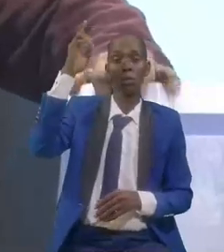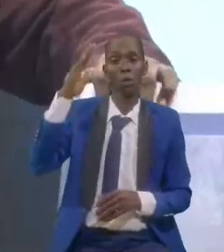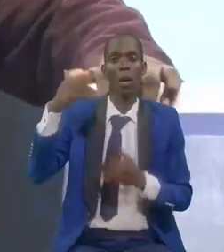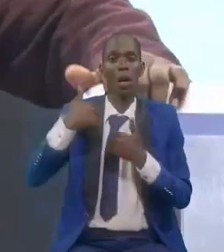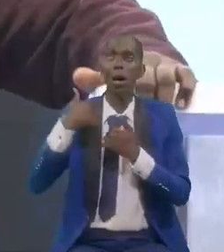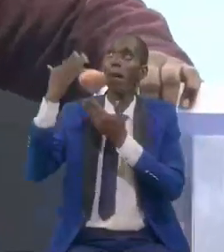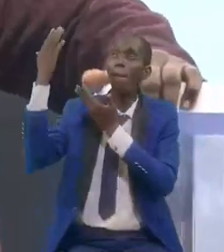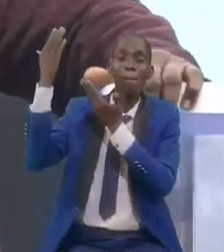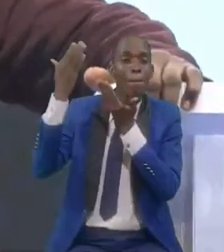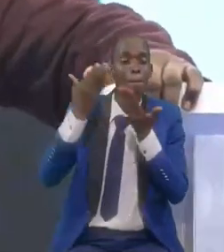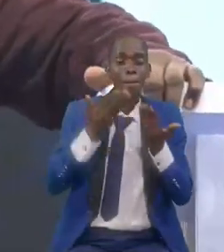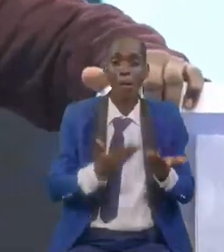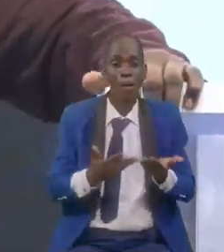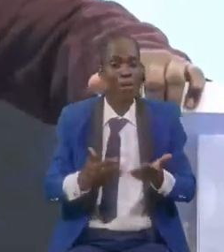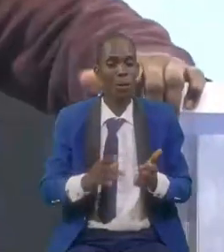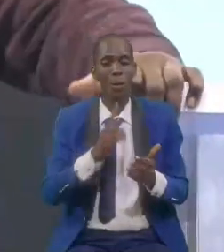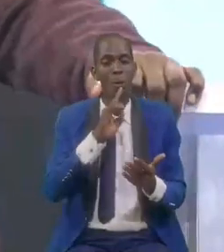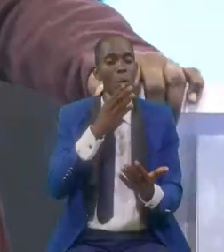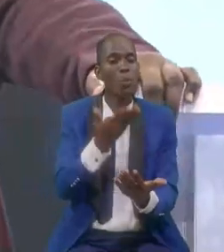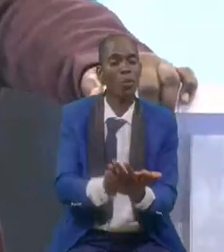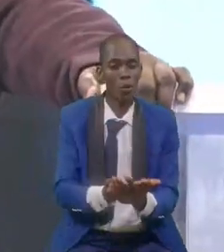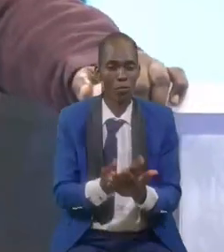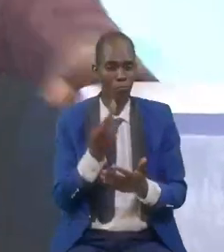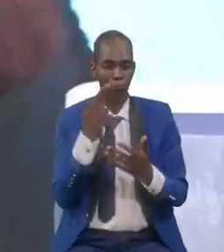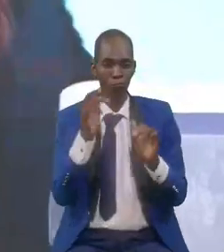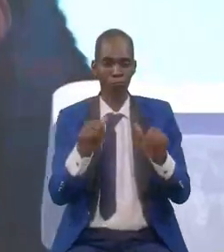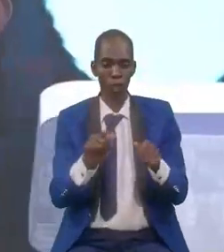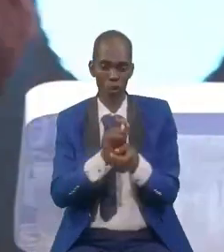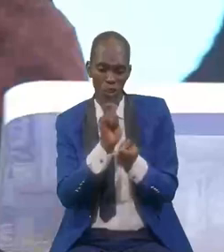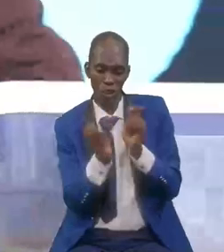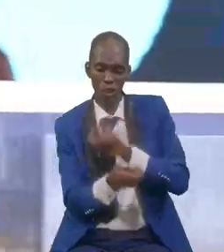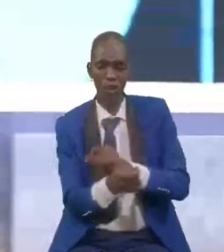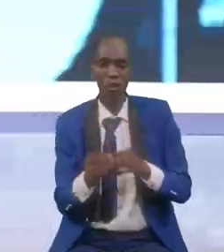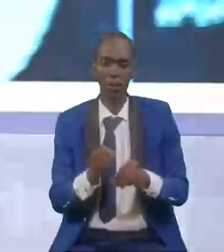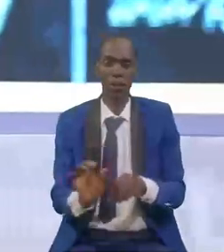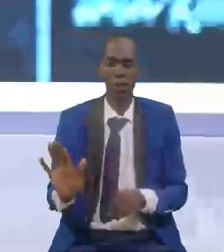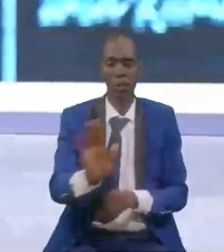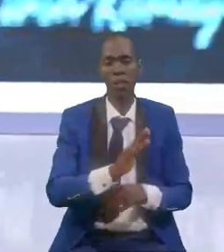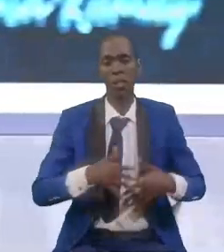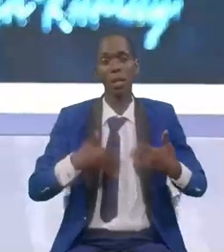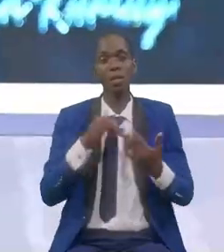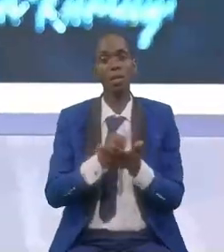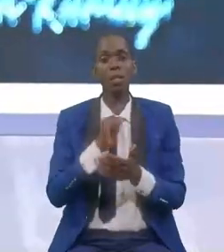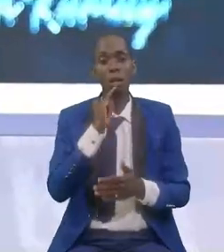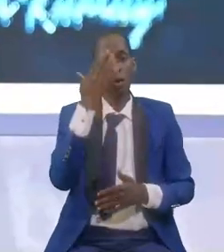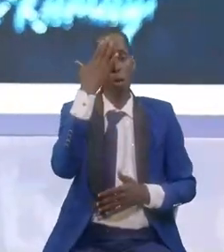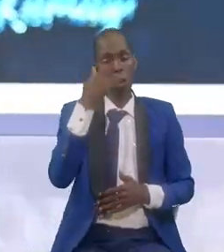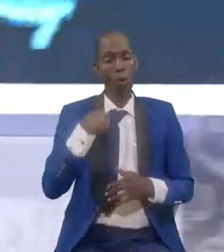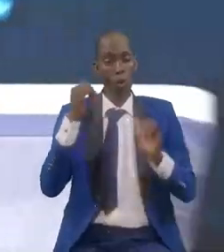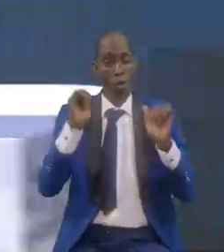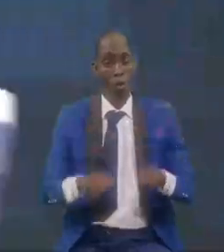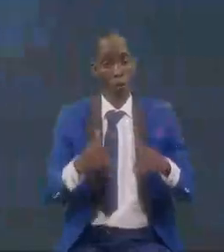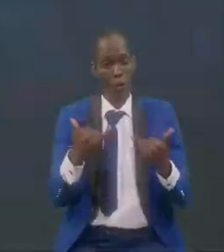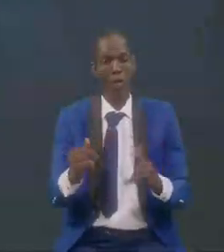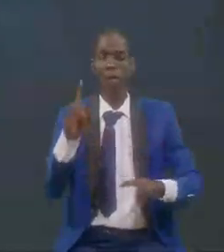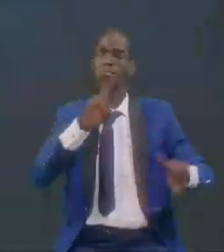a apporté une évidence expresse, visible et un changement visible dans leur vie. C'est pourquoi nous pouvons maintenant dire